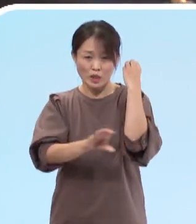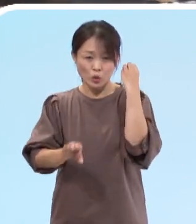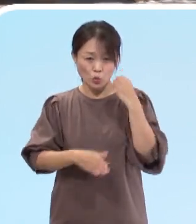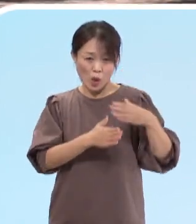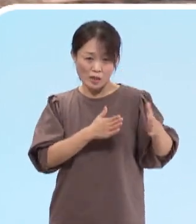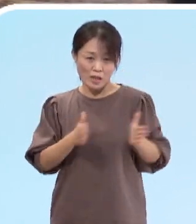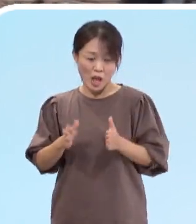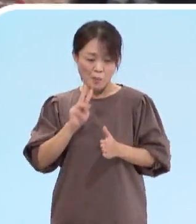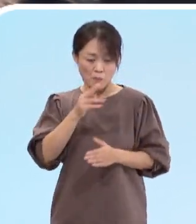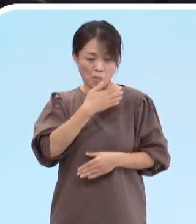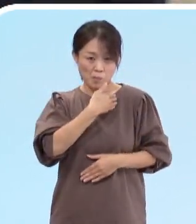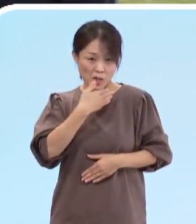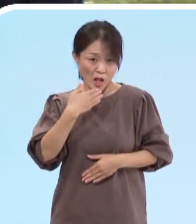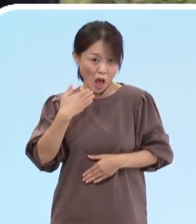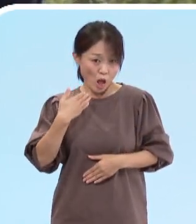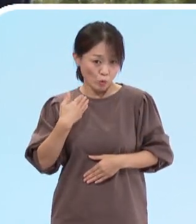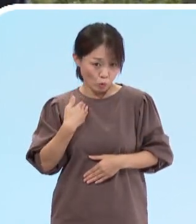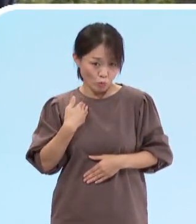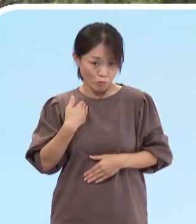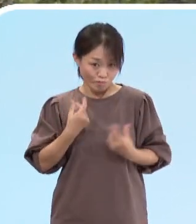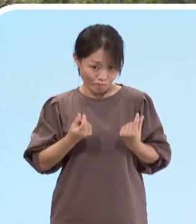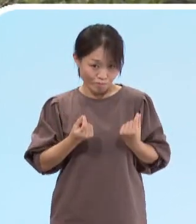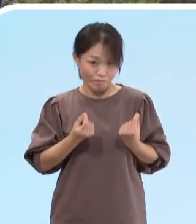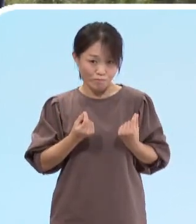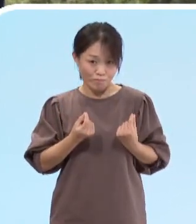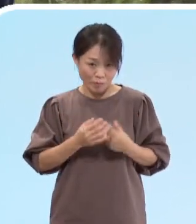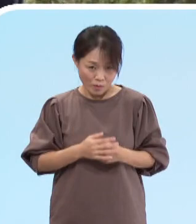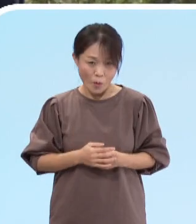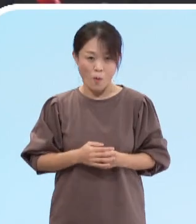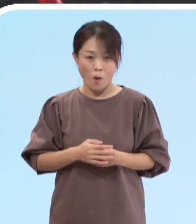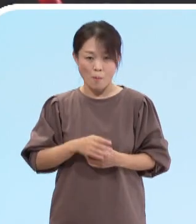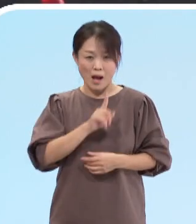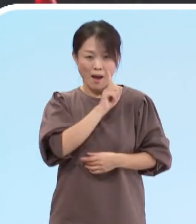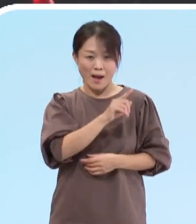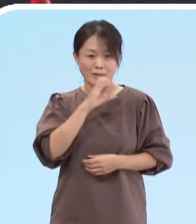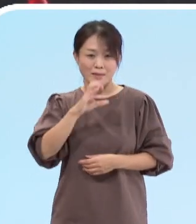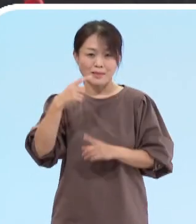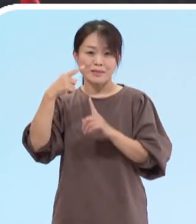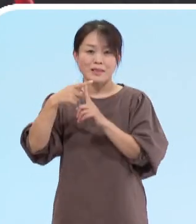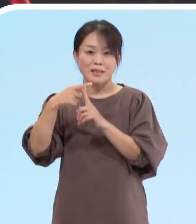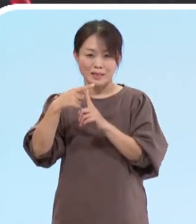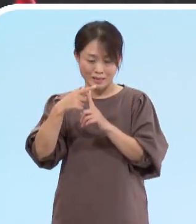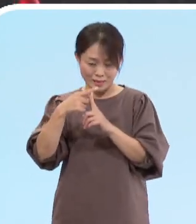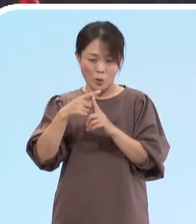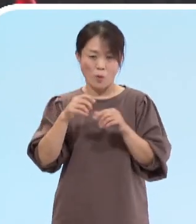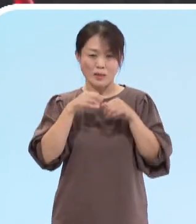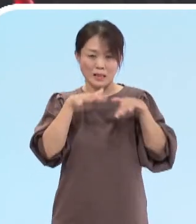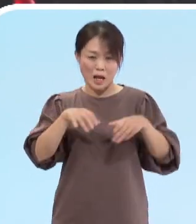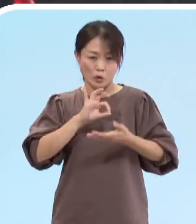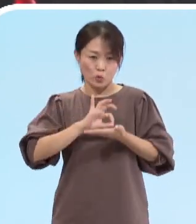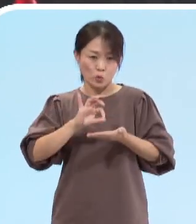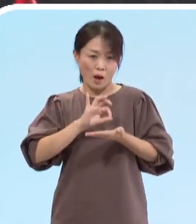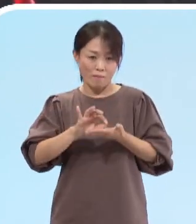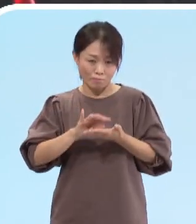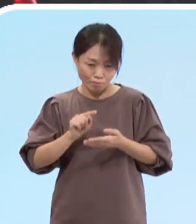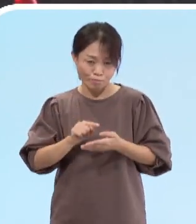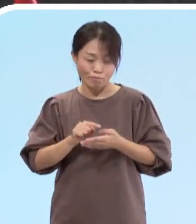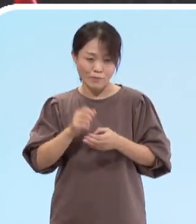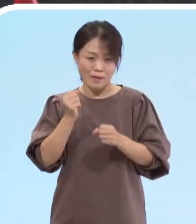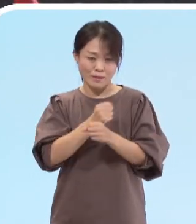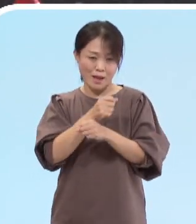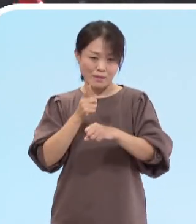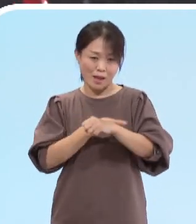端のインフラ整備、これが見られるということで、 はい、ICT の機械を使って、はい、導入